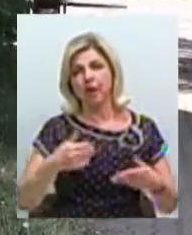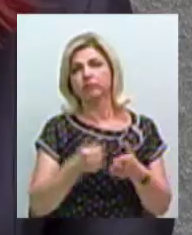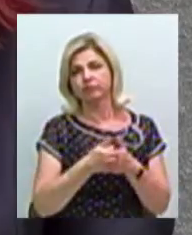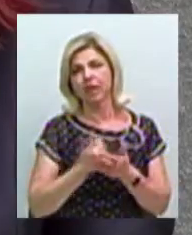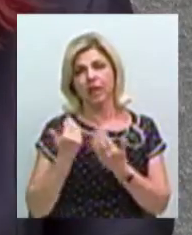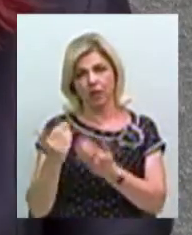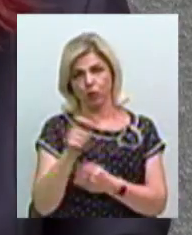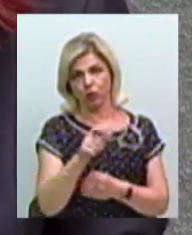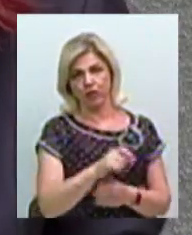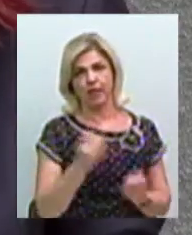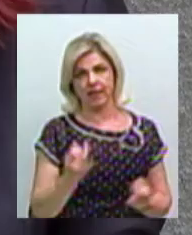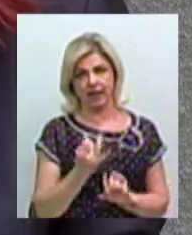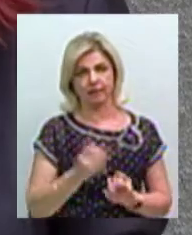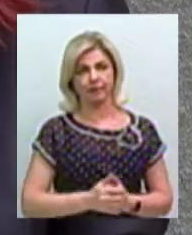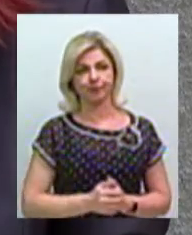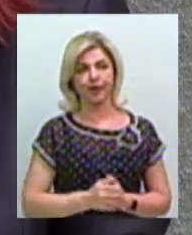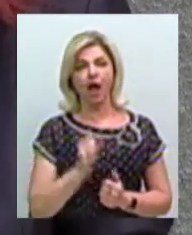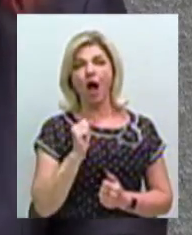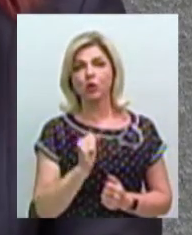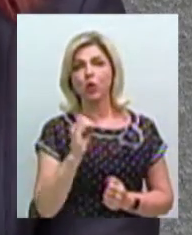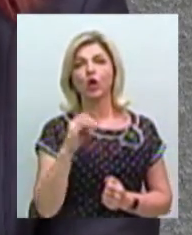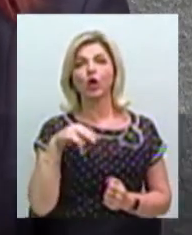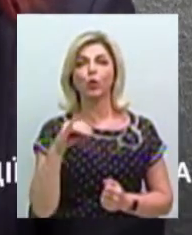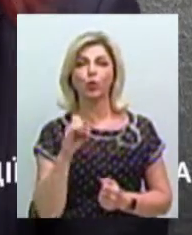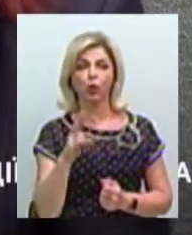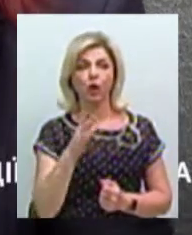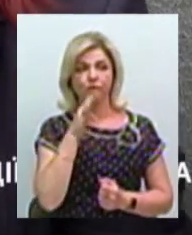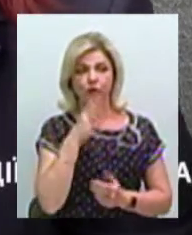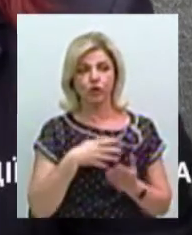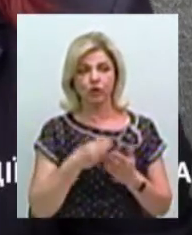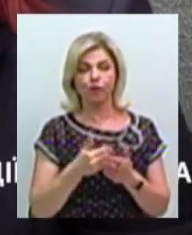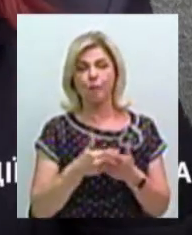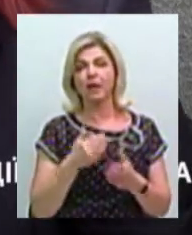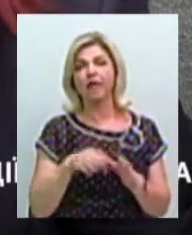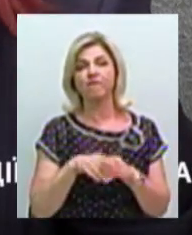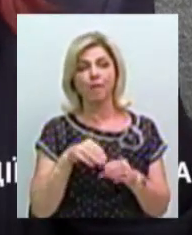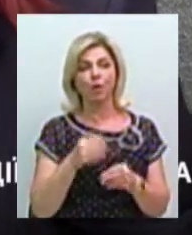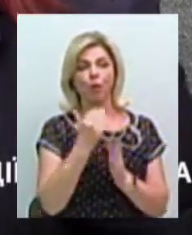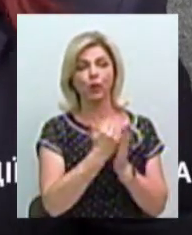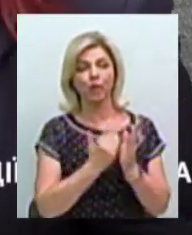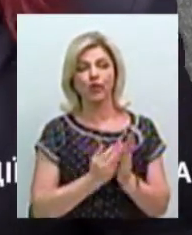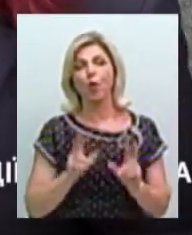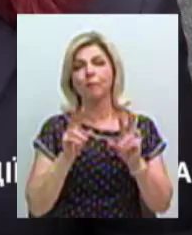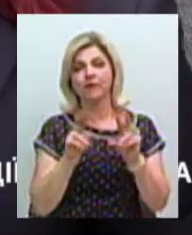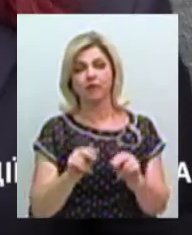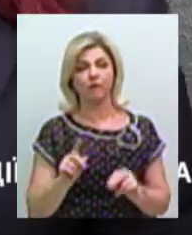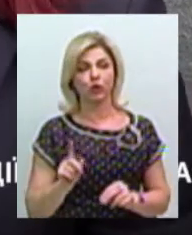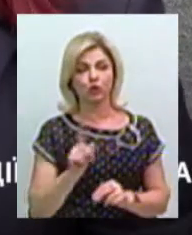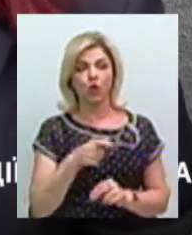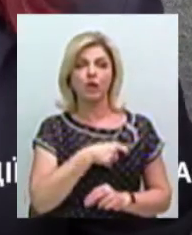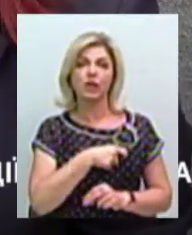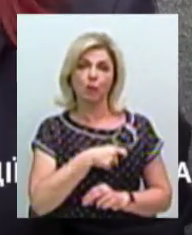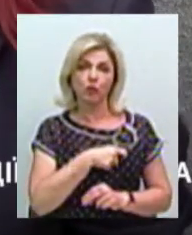інтереси. Артем Ілюк під час своєї предвиборчої програми обіцяв, що